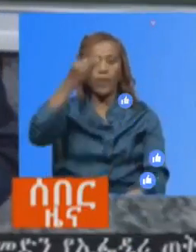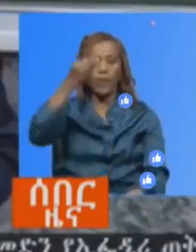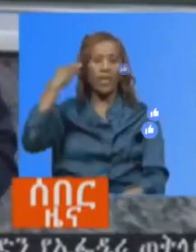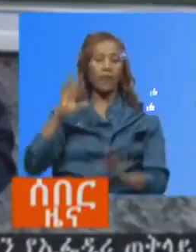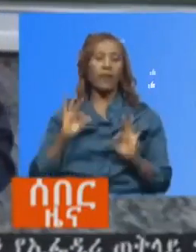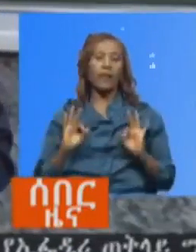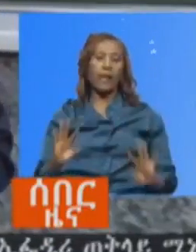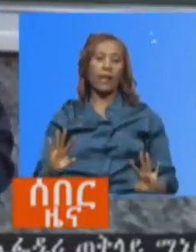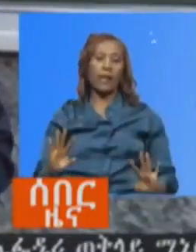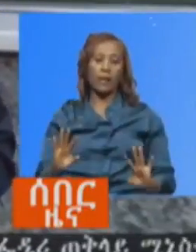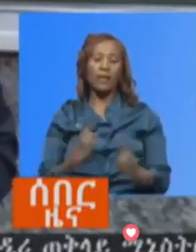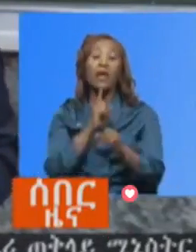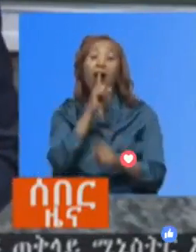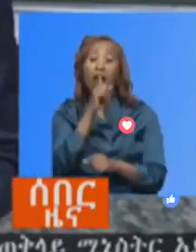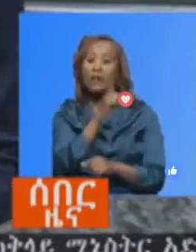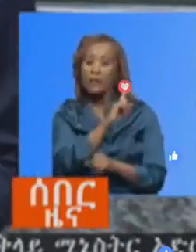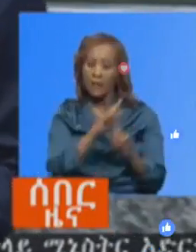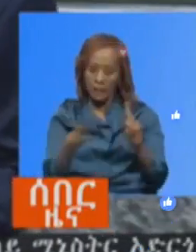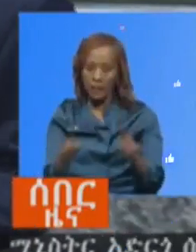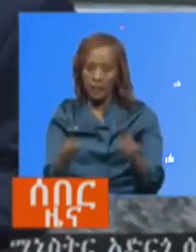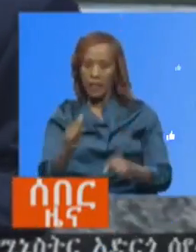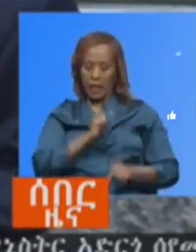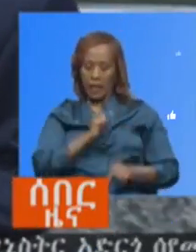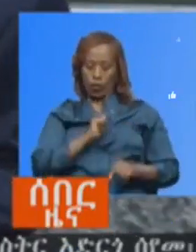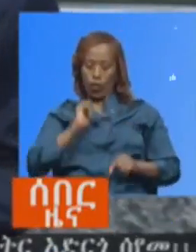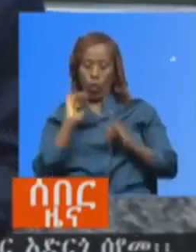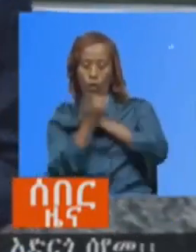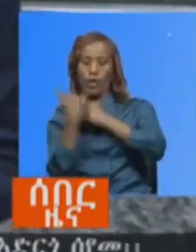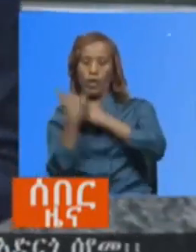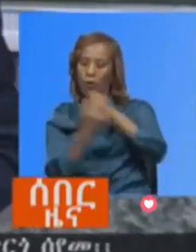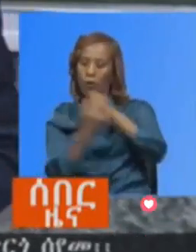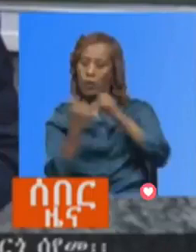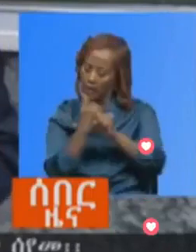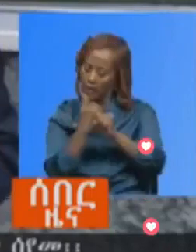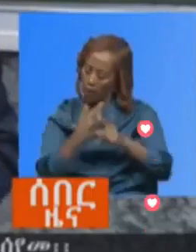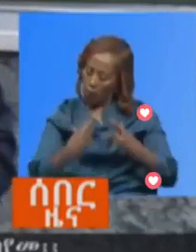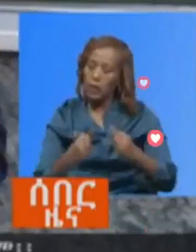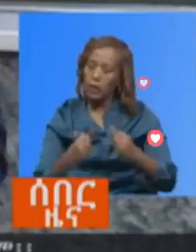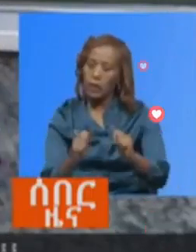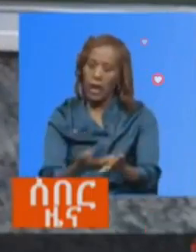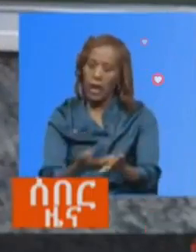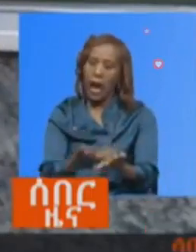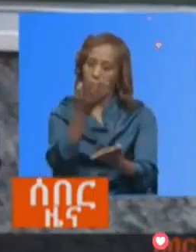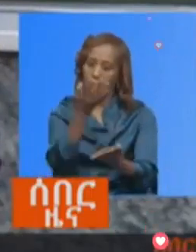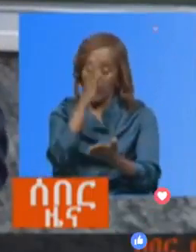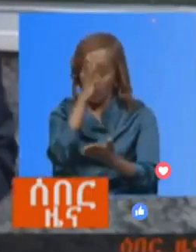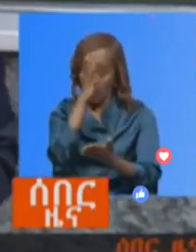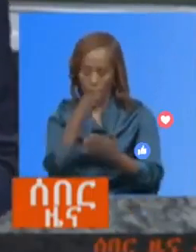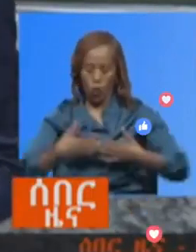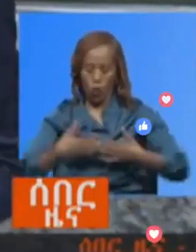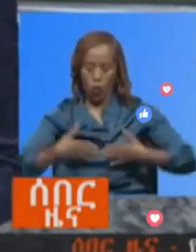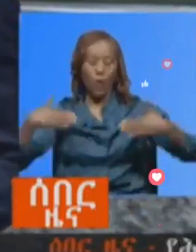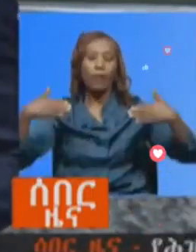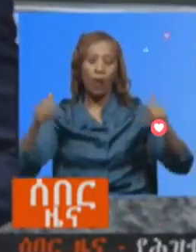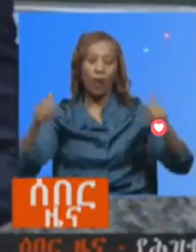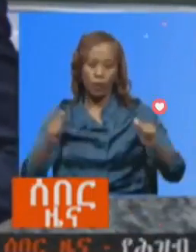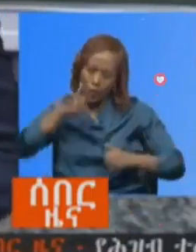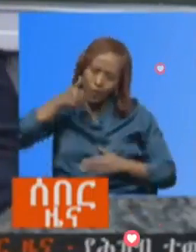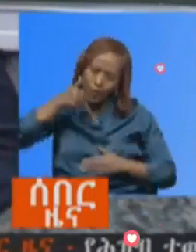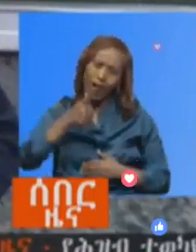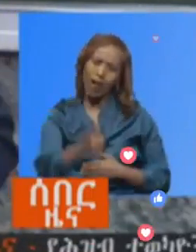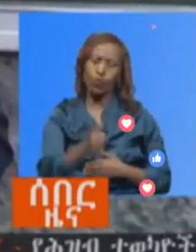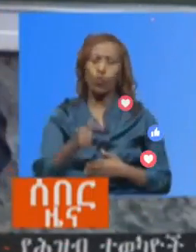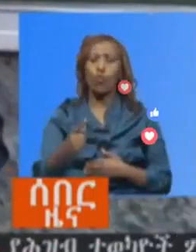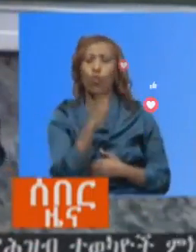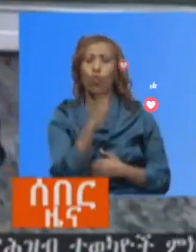የሌለብን ሀቅ ግን ለራሱም ሆነ ለሀገሩ በሥራውና በጥረቱ ሀብት የሚፈጥረው ወጣቱ ራሱ